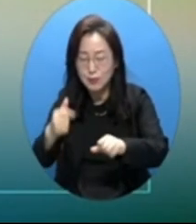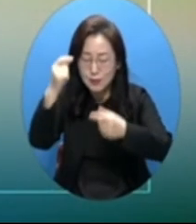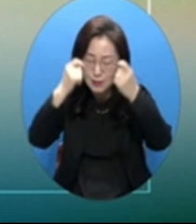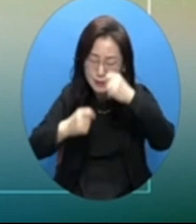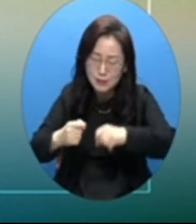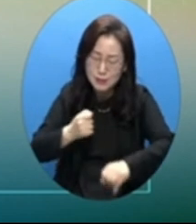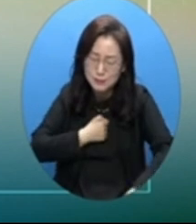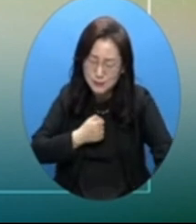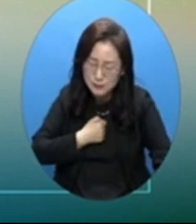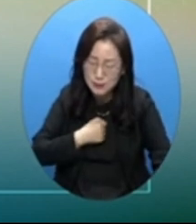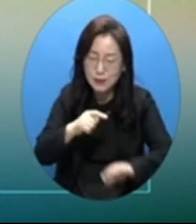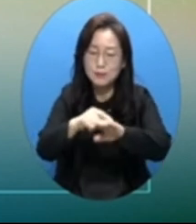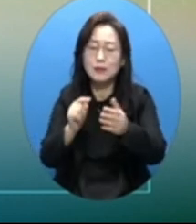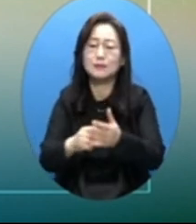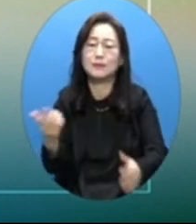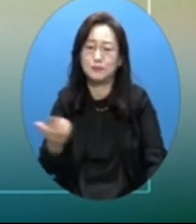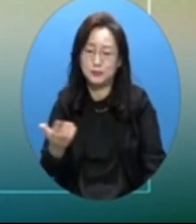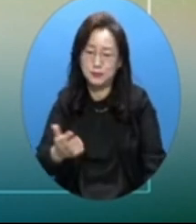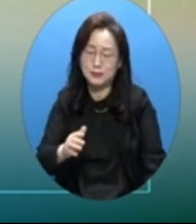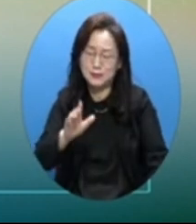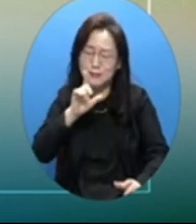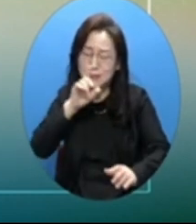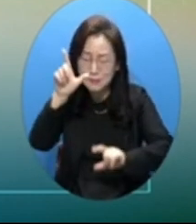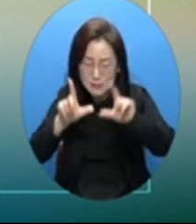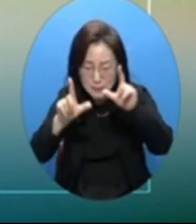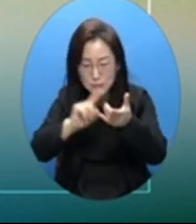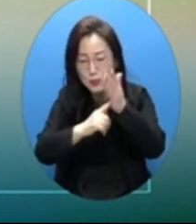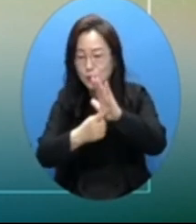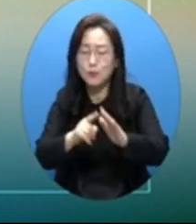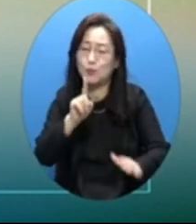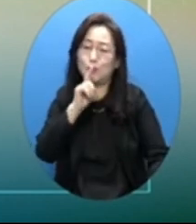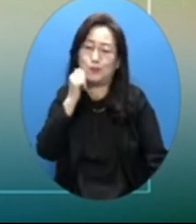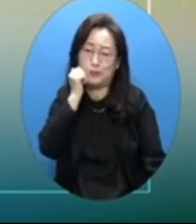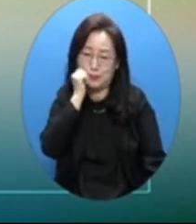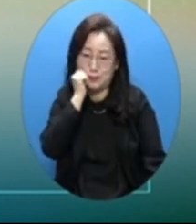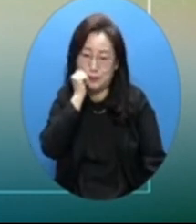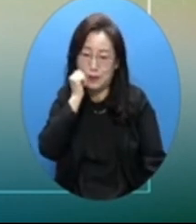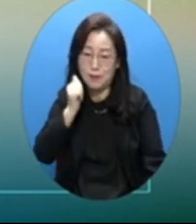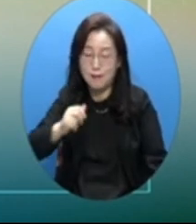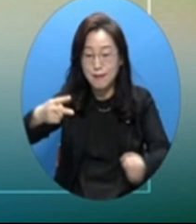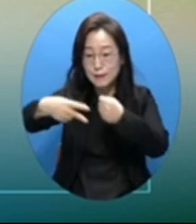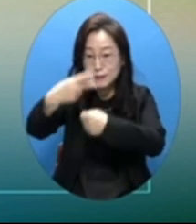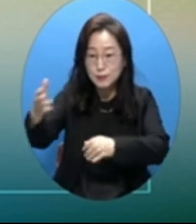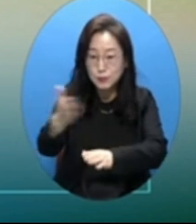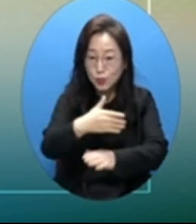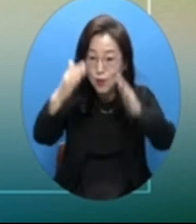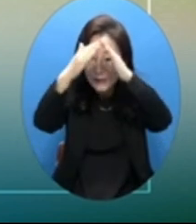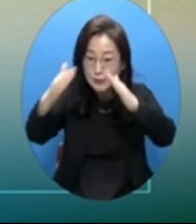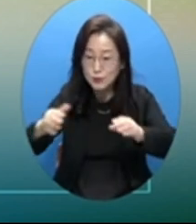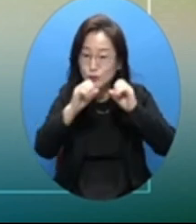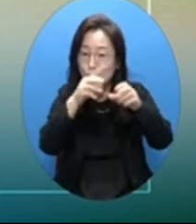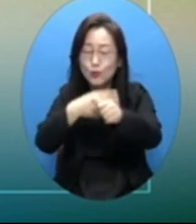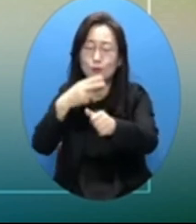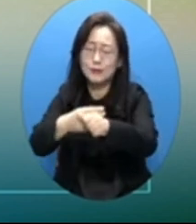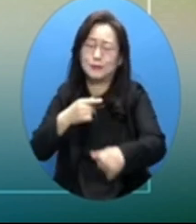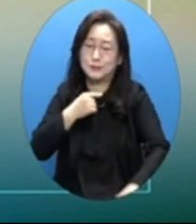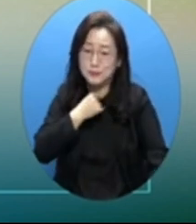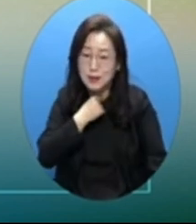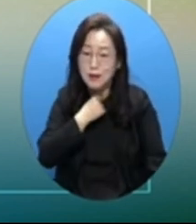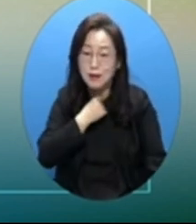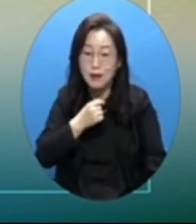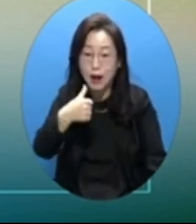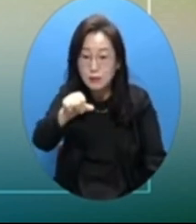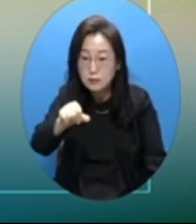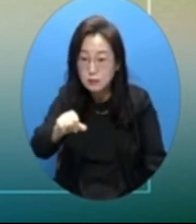미워지는 아픔을 얻지 말로다 표현할 수 있는지 초등학교 2학년 때부터 이집트 선교사가 되겠다고 했던 아들이